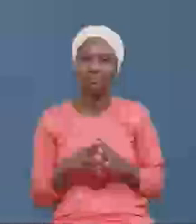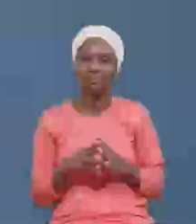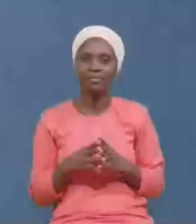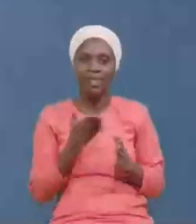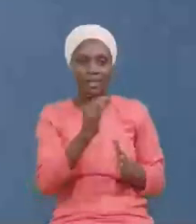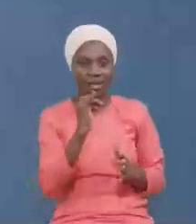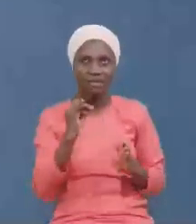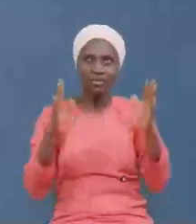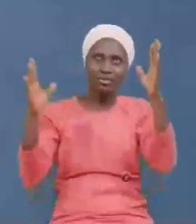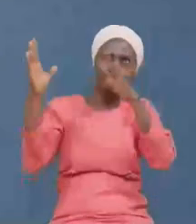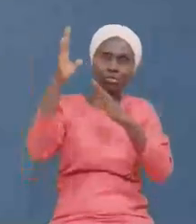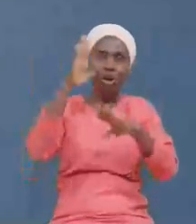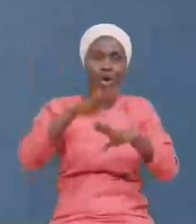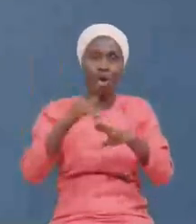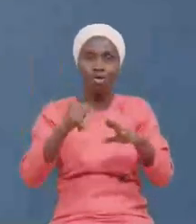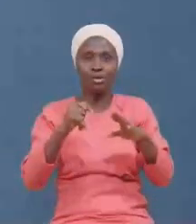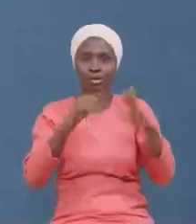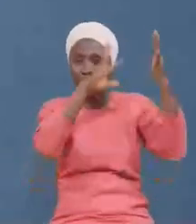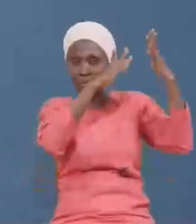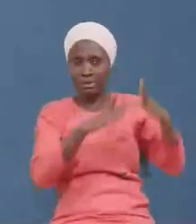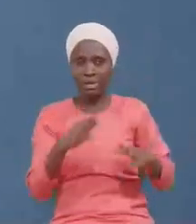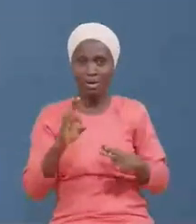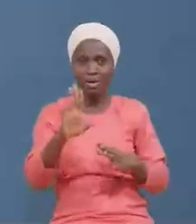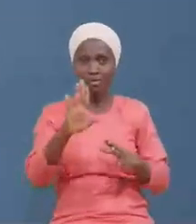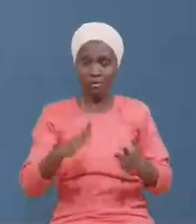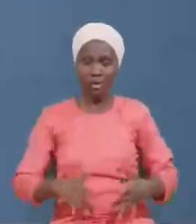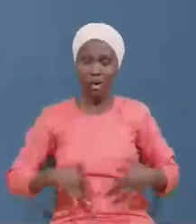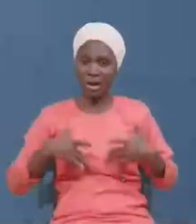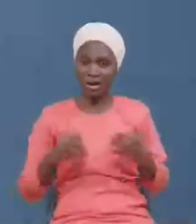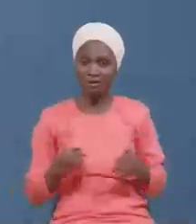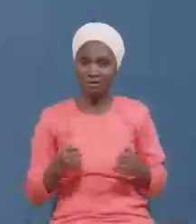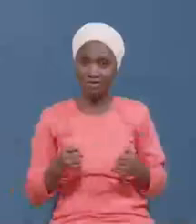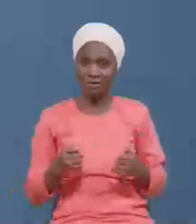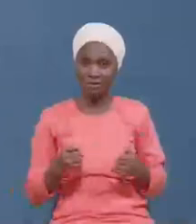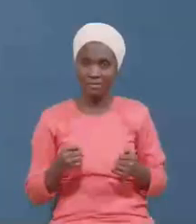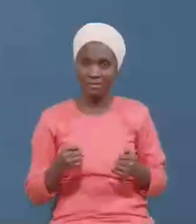la tempête sur la mer de votre vie. Maître, maître,